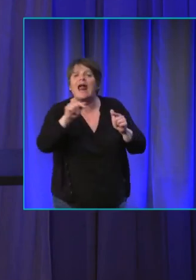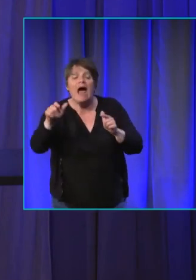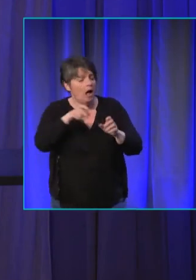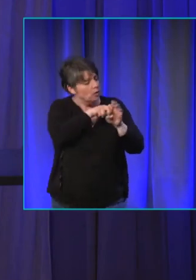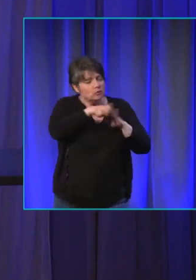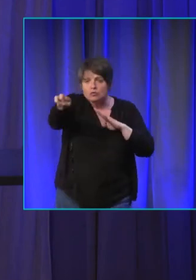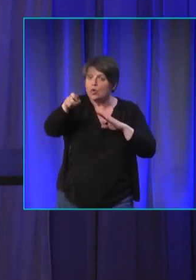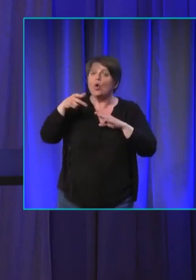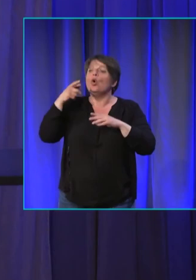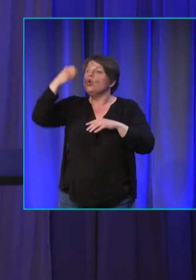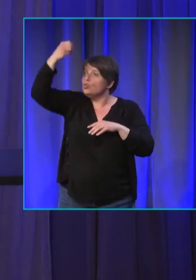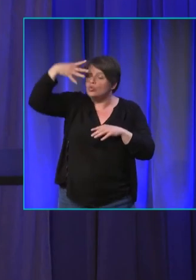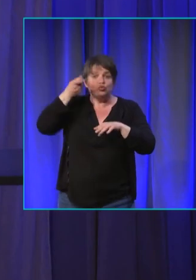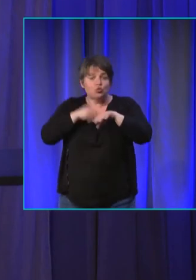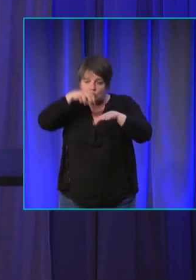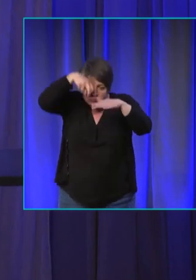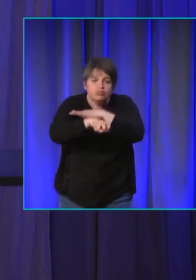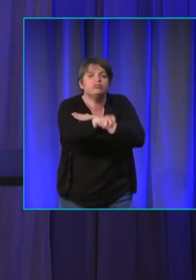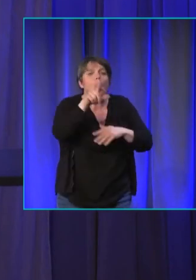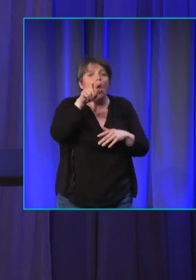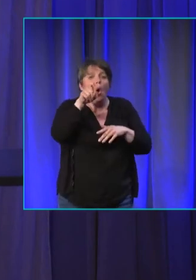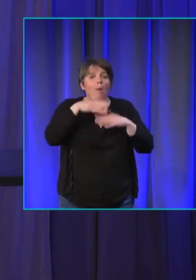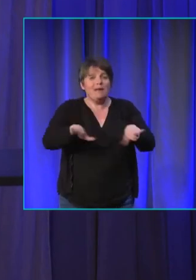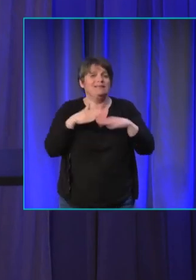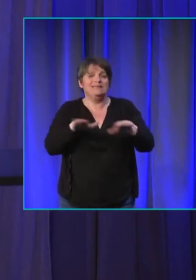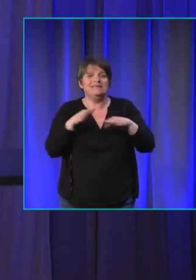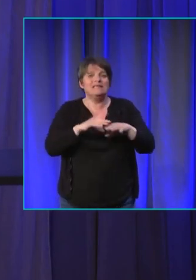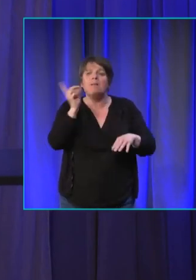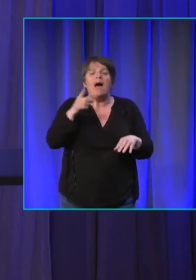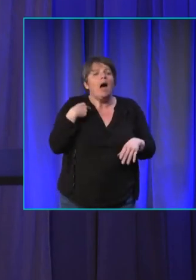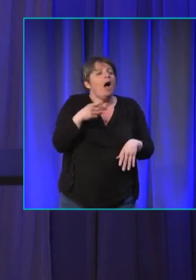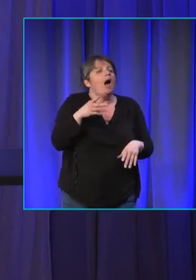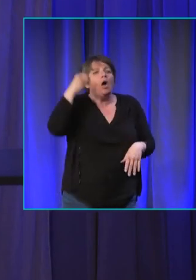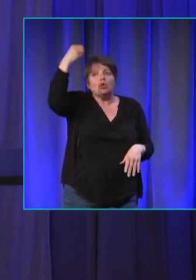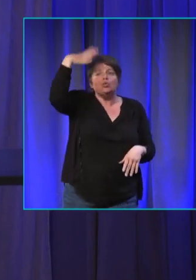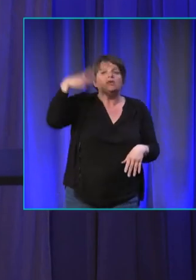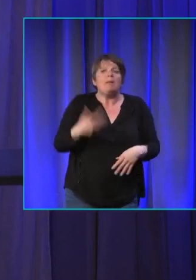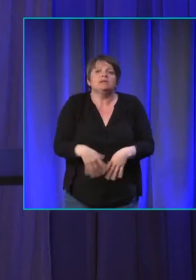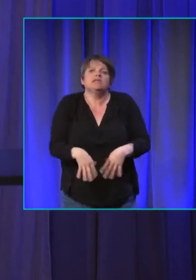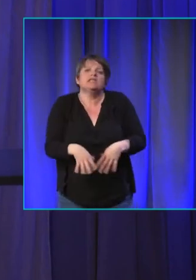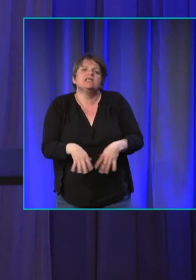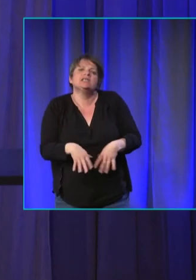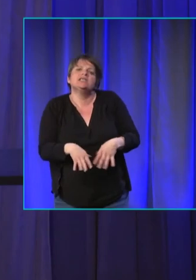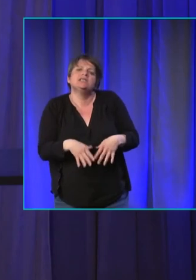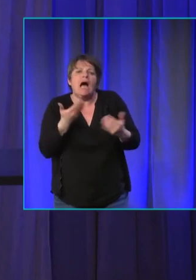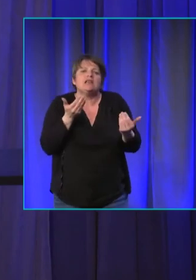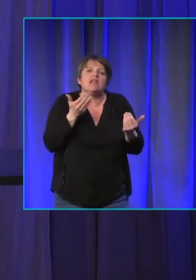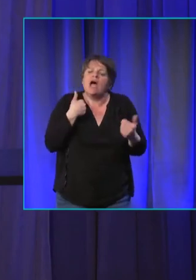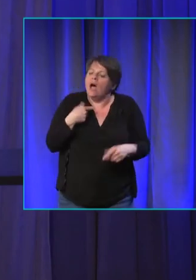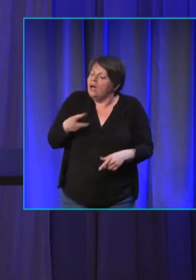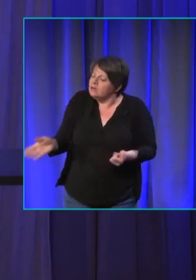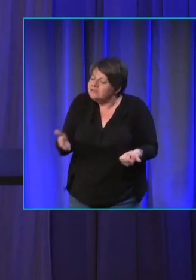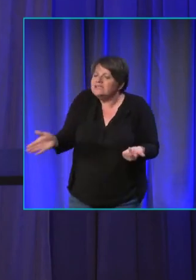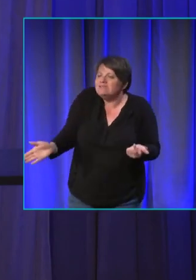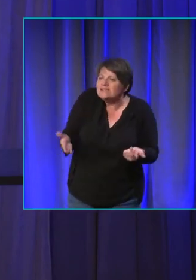douche et tout de suite, ils nagent. Mais il ne faut pas attendre un quart d'heure comme ça, en dehors du bassin, à faire grelotter les enfants. Voilà,